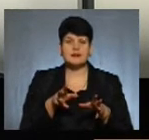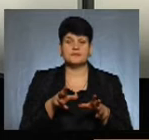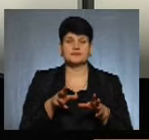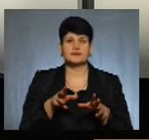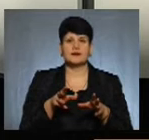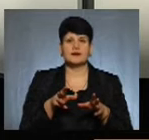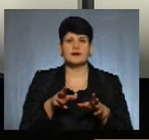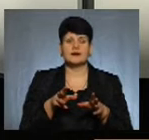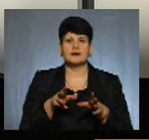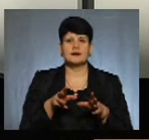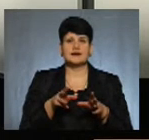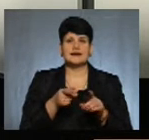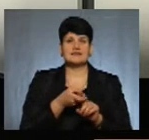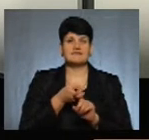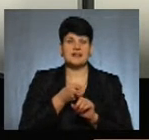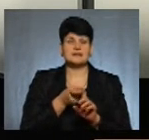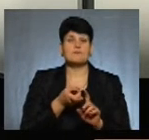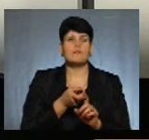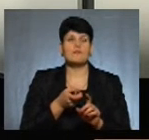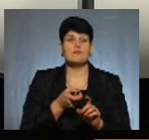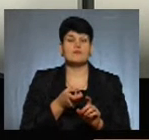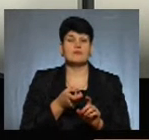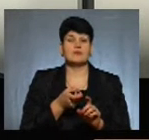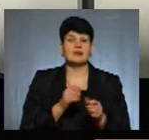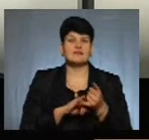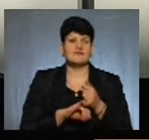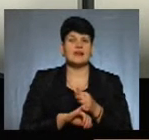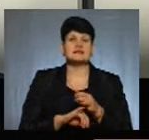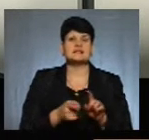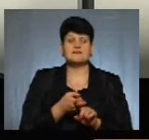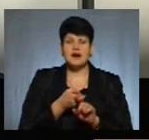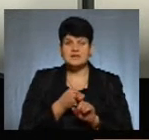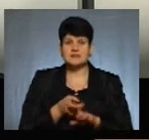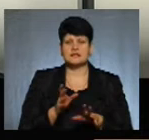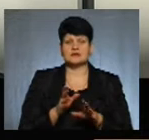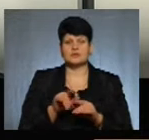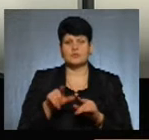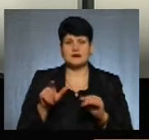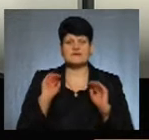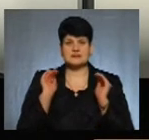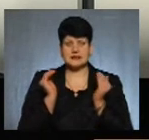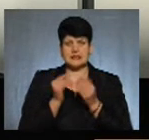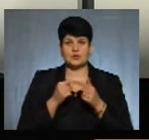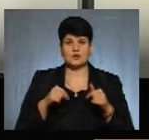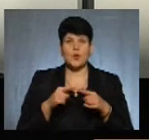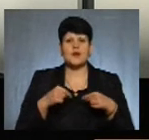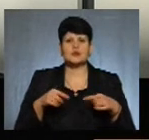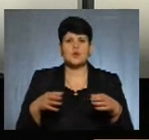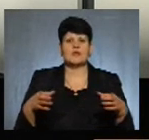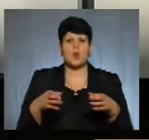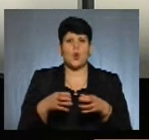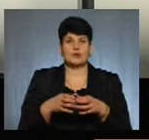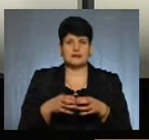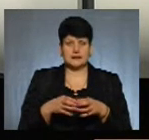відповідно, пов'язано з перебуванням осіб в закритих приміщеннях, в організованих